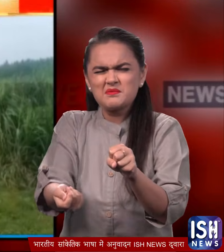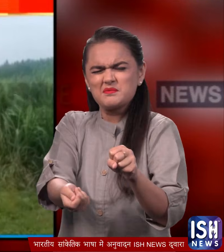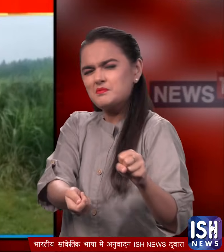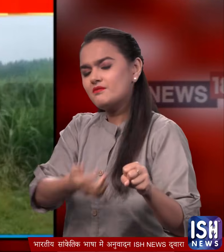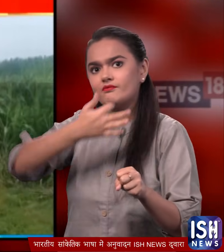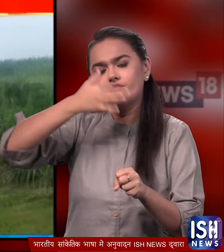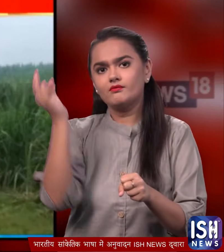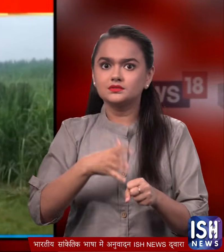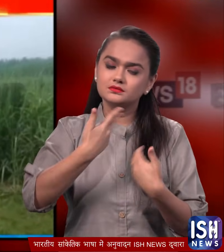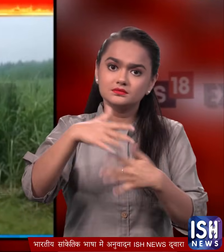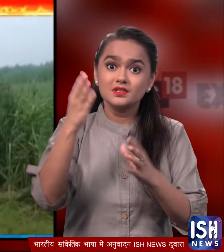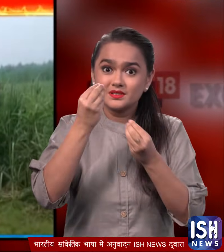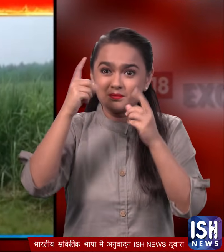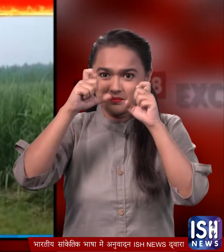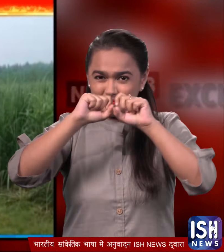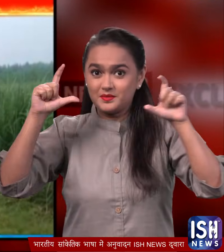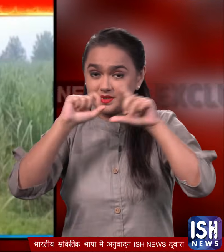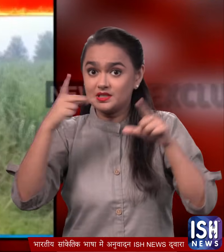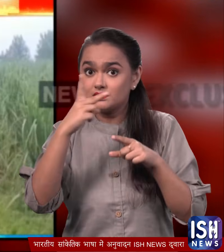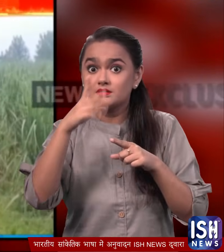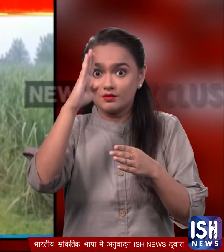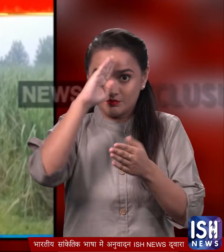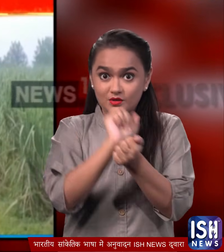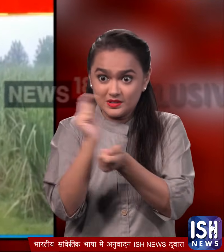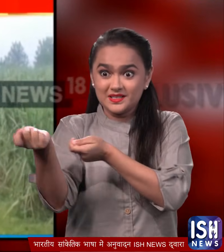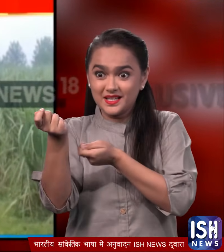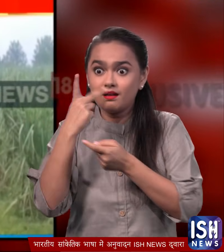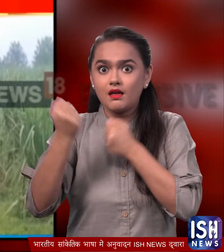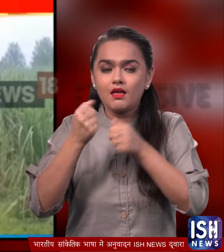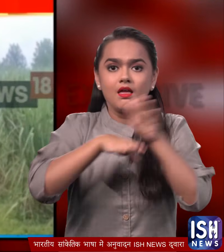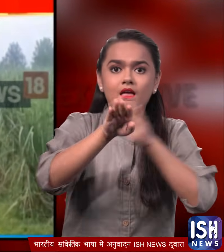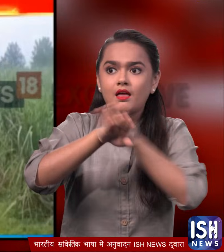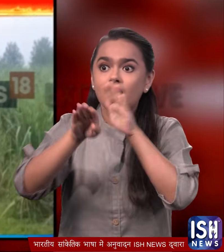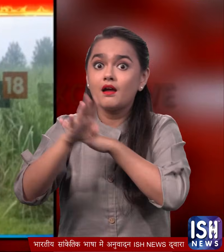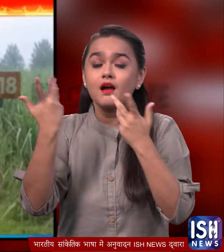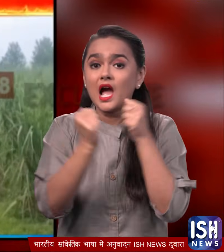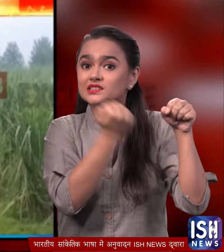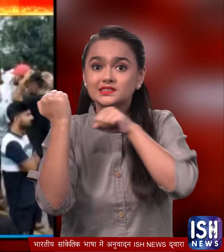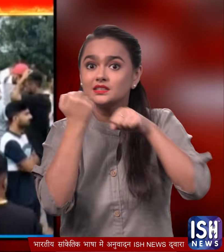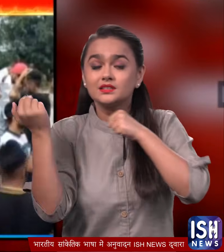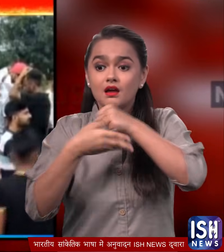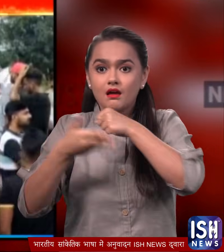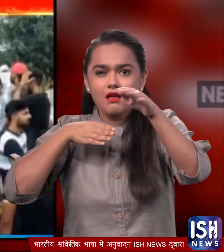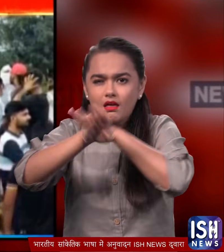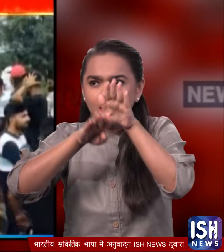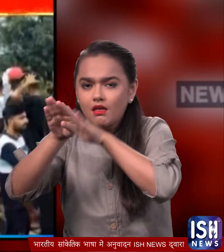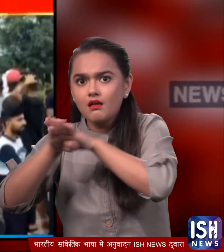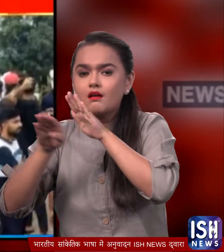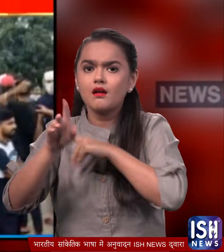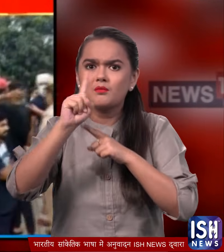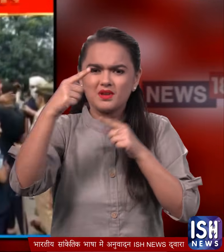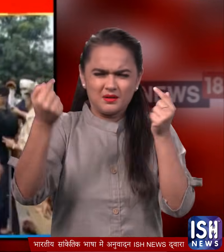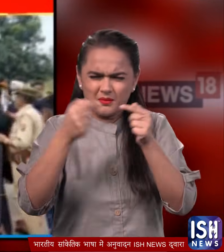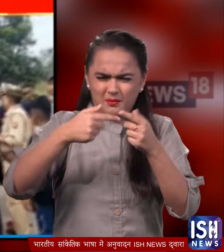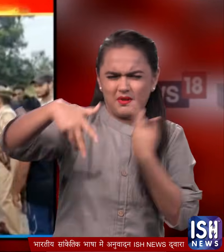गई। वहां से सामने आई तस्वीर में कुछ प्रदर्शनकारी पुलिस के डंडों से बचने के लिए गन्ने के खेतों की ओर भागते नजर आए। मगर इस हंगामे और